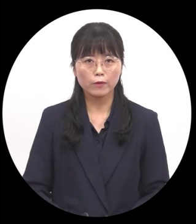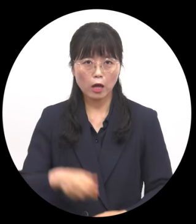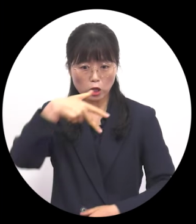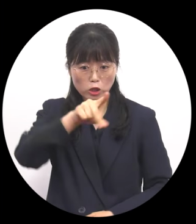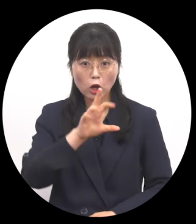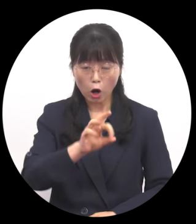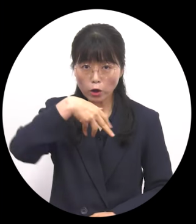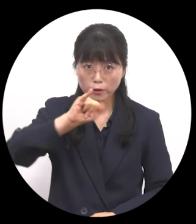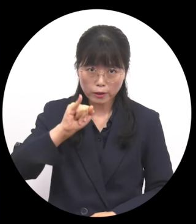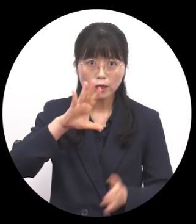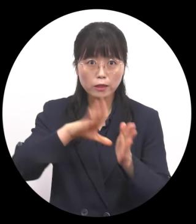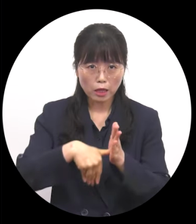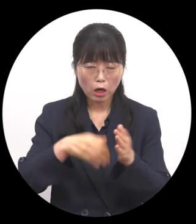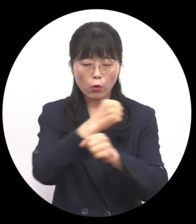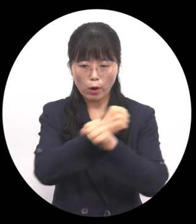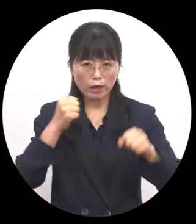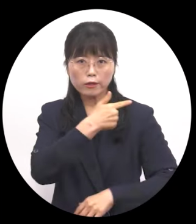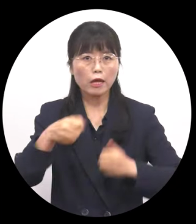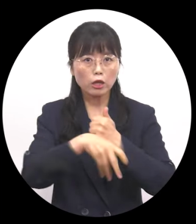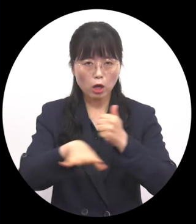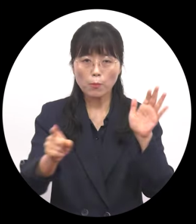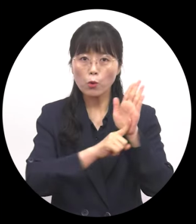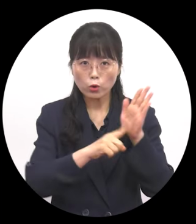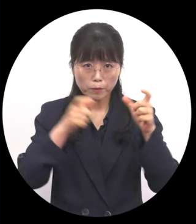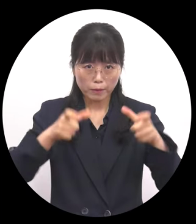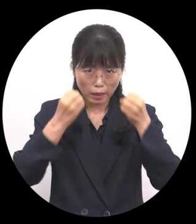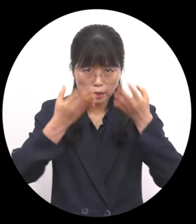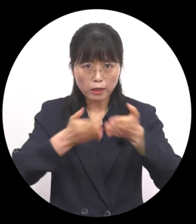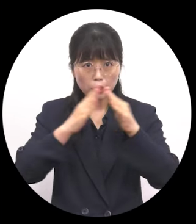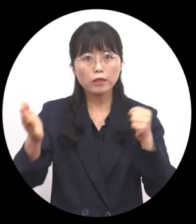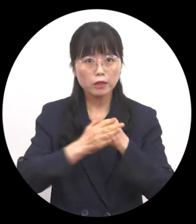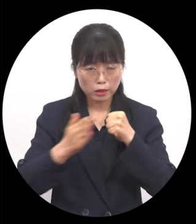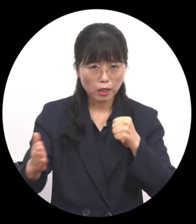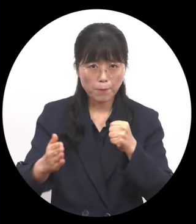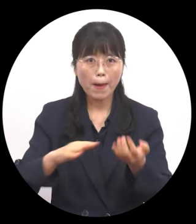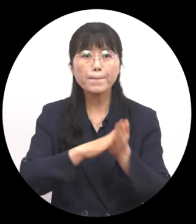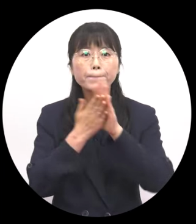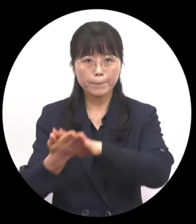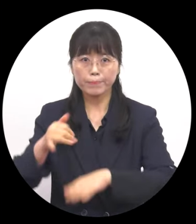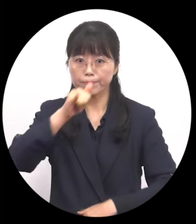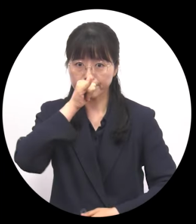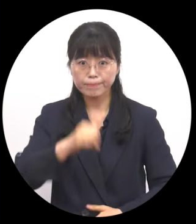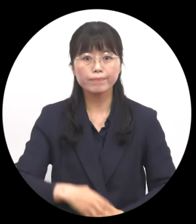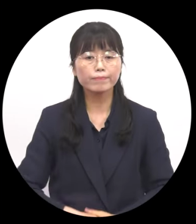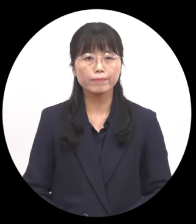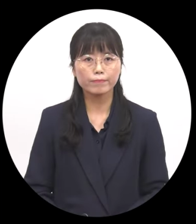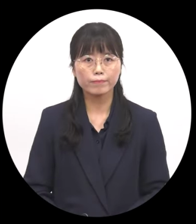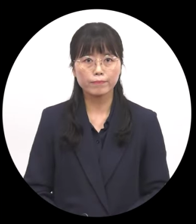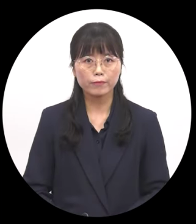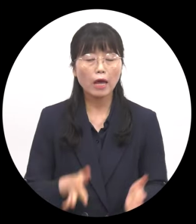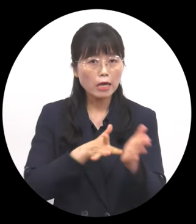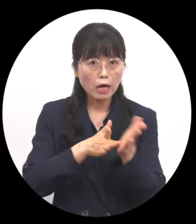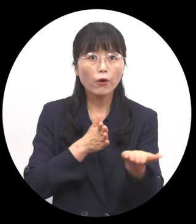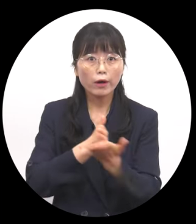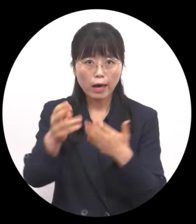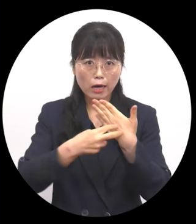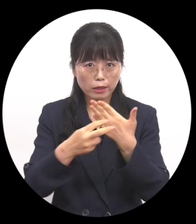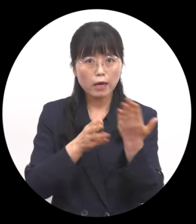정시의 경우에는 광역 대계열 모집 단위가 신설되면서 저희가 변화가 있었는데요.